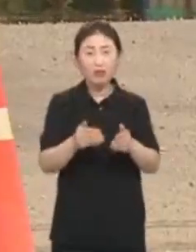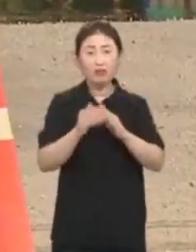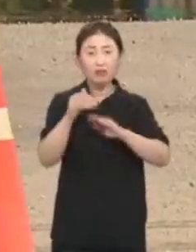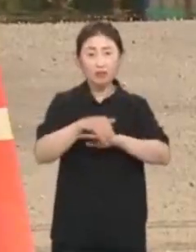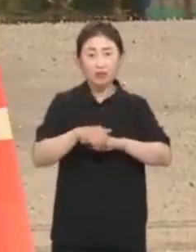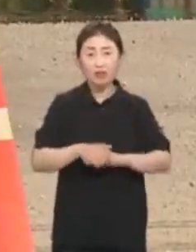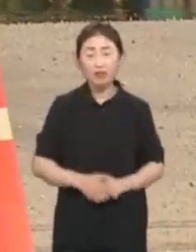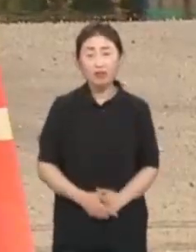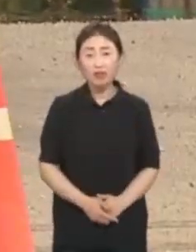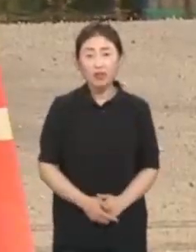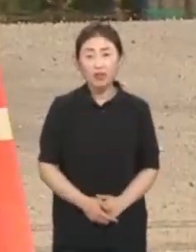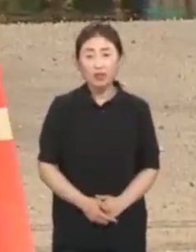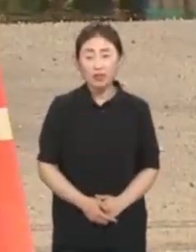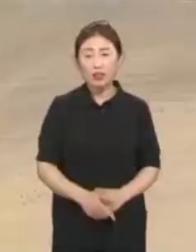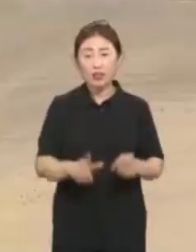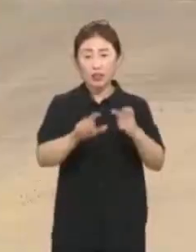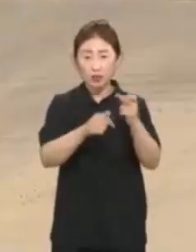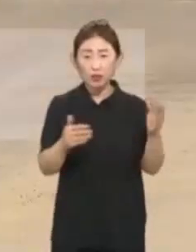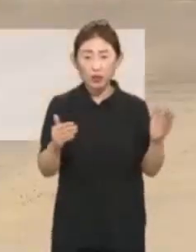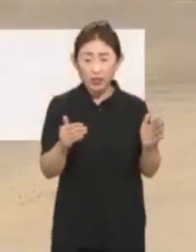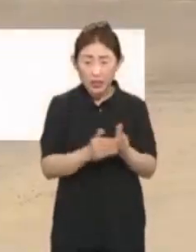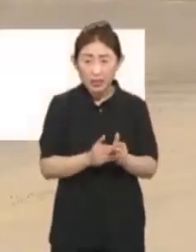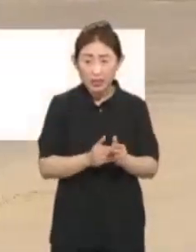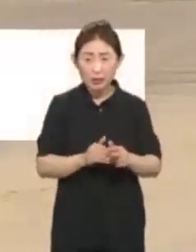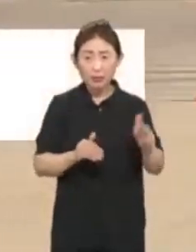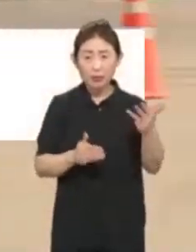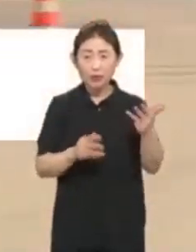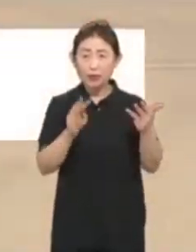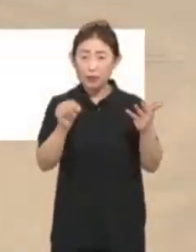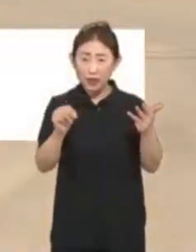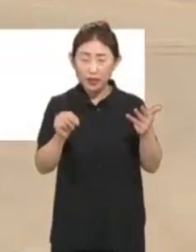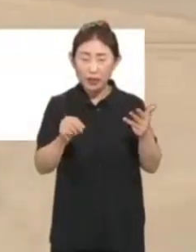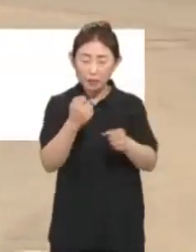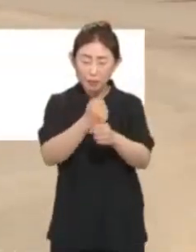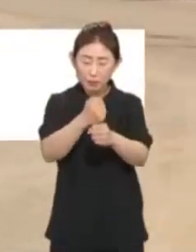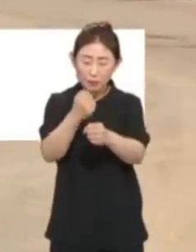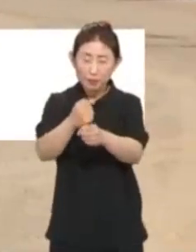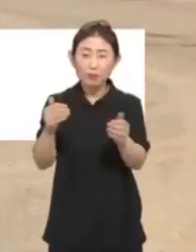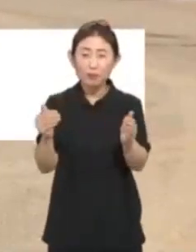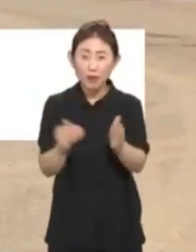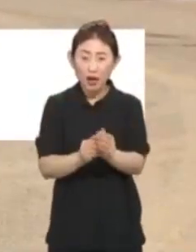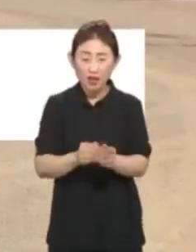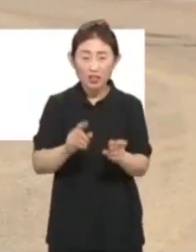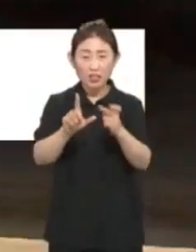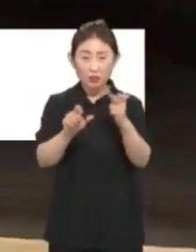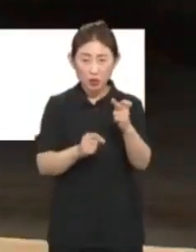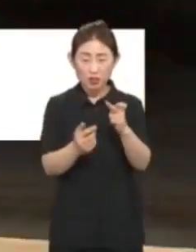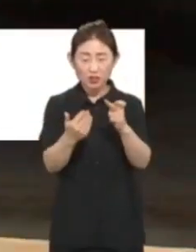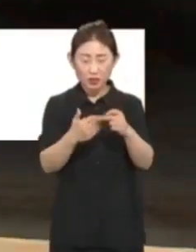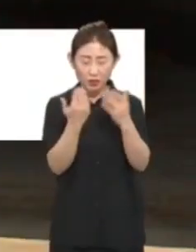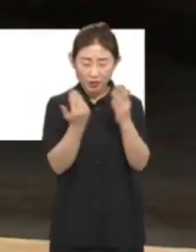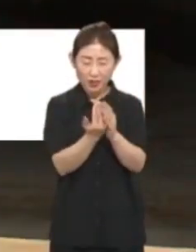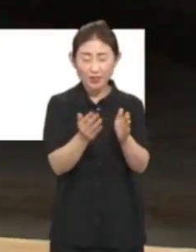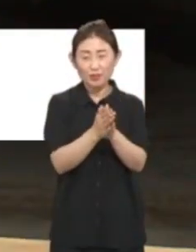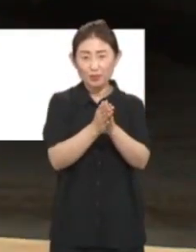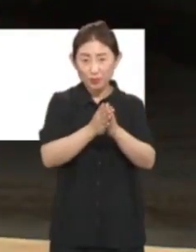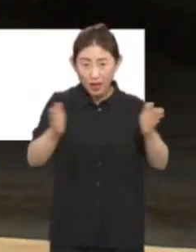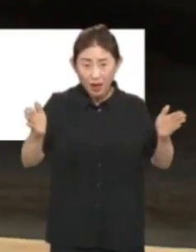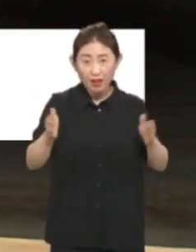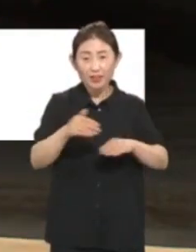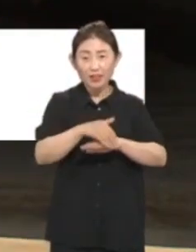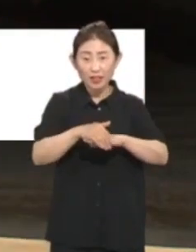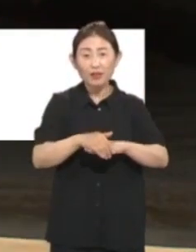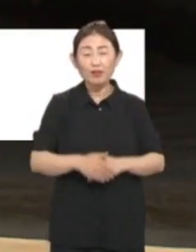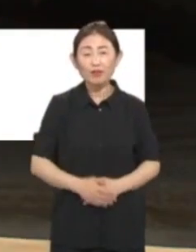예상됩니다. 연말까지 800m가 완전히 공사가 끝나면 12월 달까지는 어떤 일이 있어도 개통을 하려고 하니까